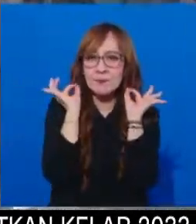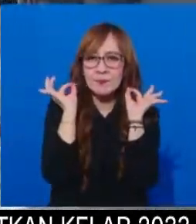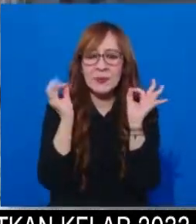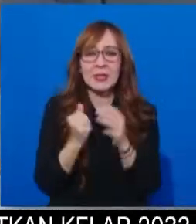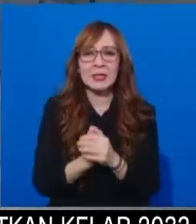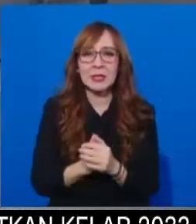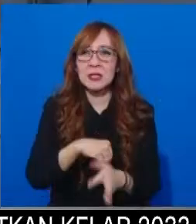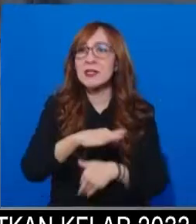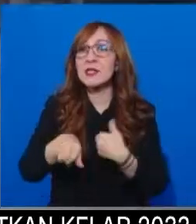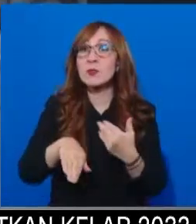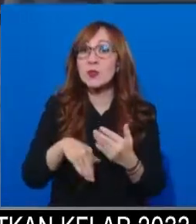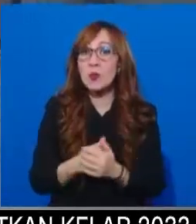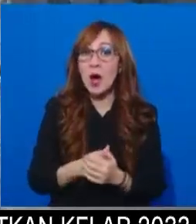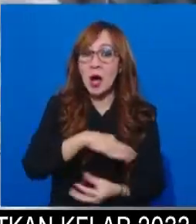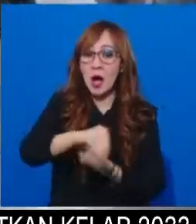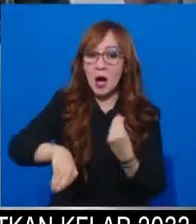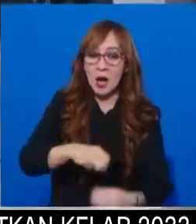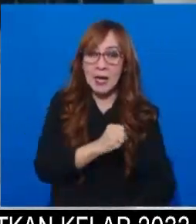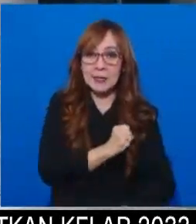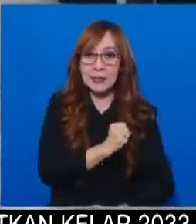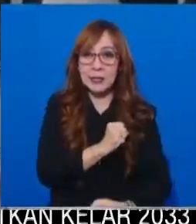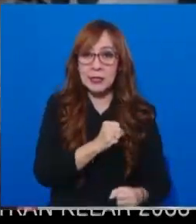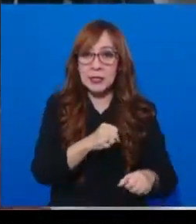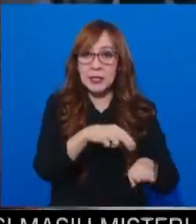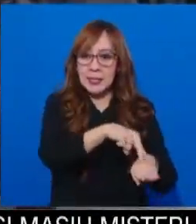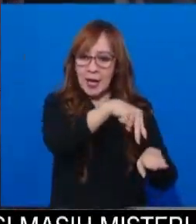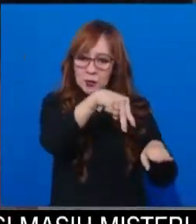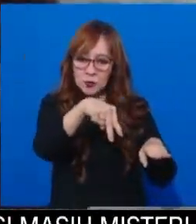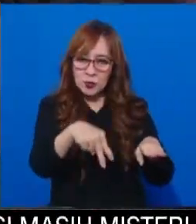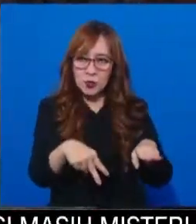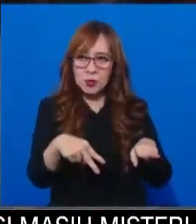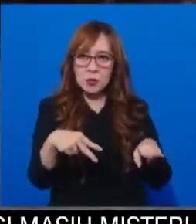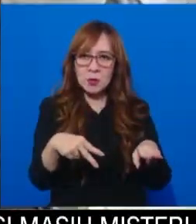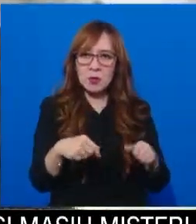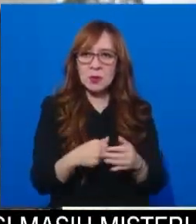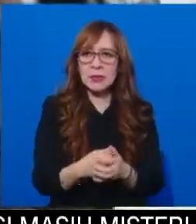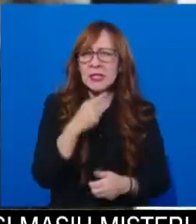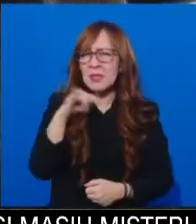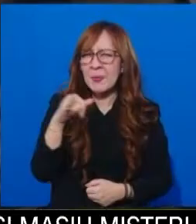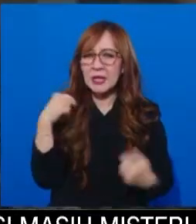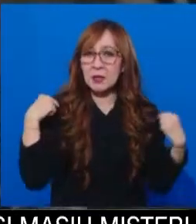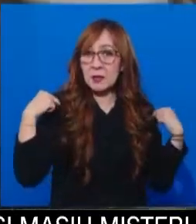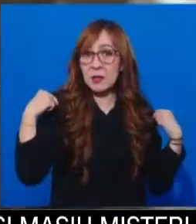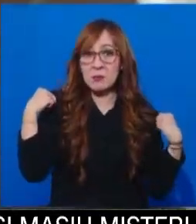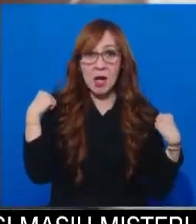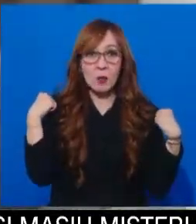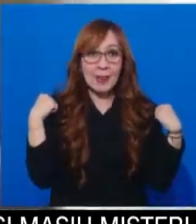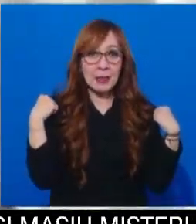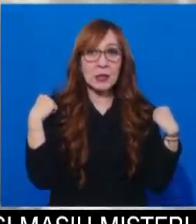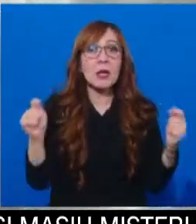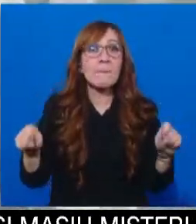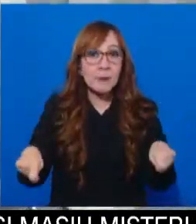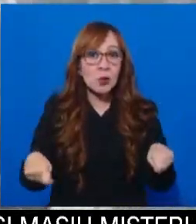persatu anggota jemaah haji yang turun dari bus bergaya bak peragawati dengan penampilan glamor lengkap dengan perhiasan